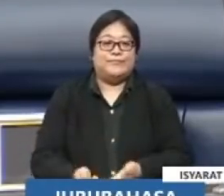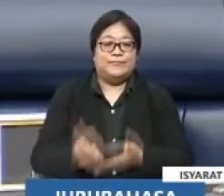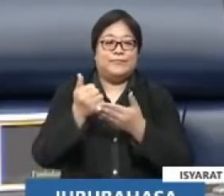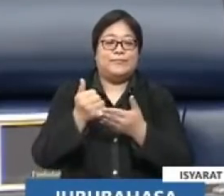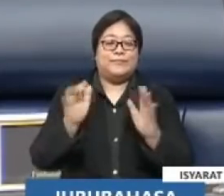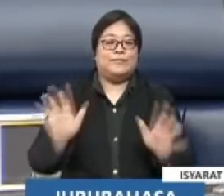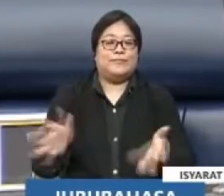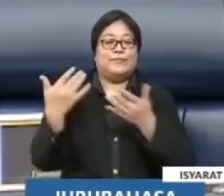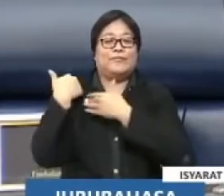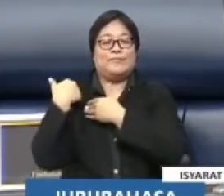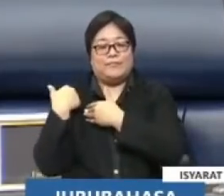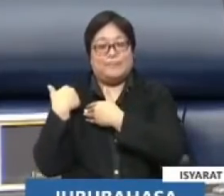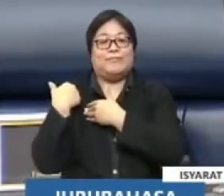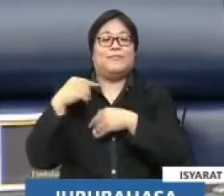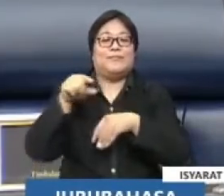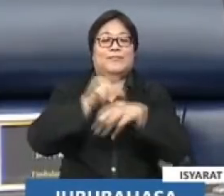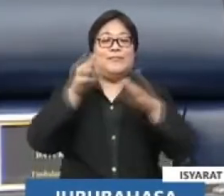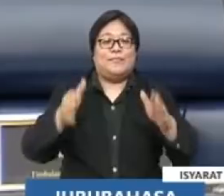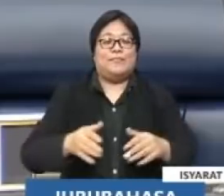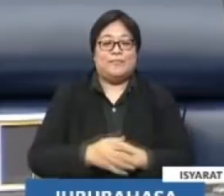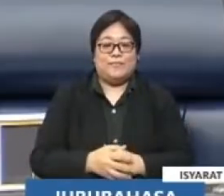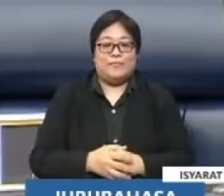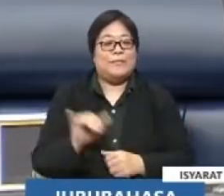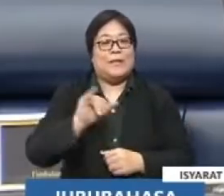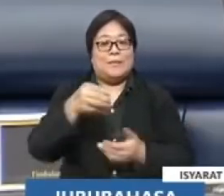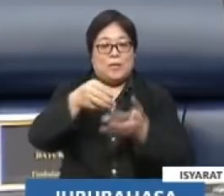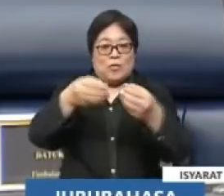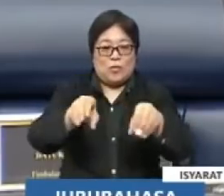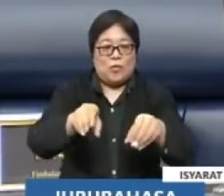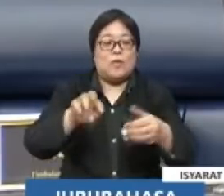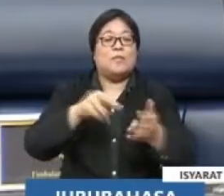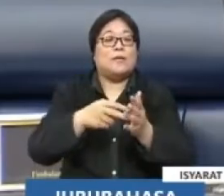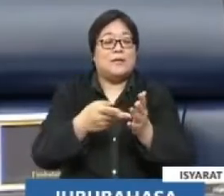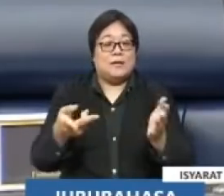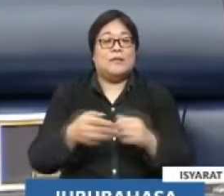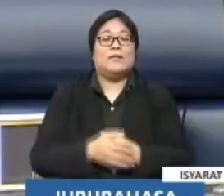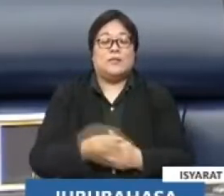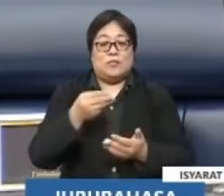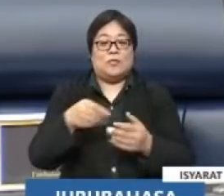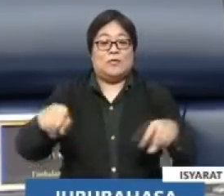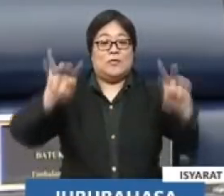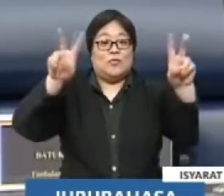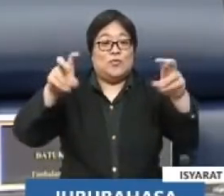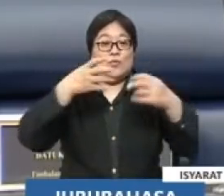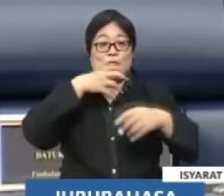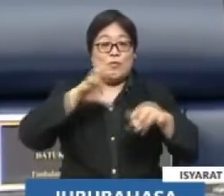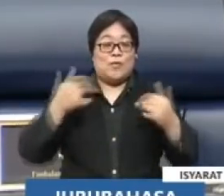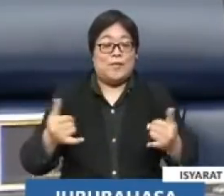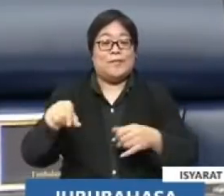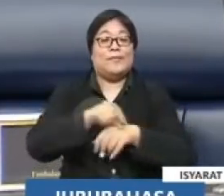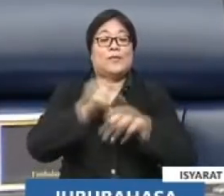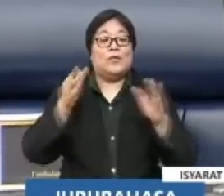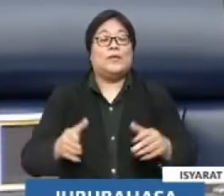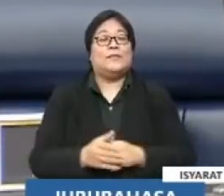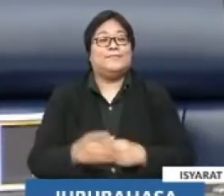membantu merengankan beban pengguna-pengguna. Begitu juga dengan telur. Jadi ini dua isu yang sedang hangat diperkatakan sekarang oleh